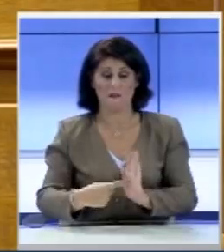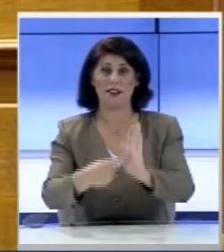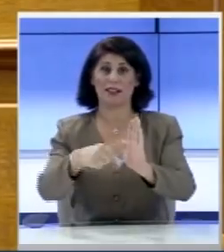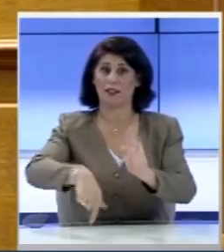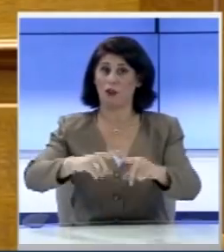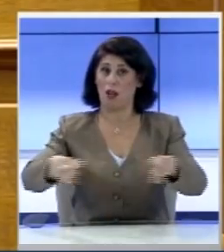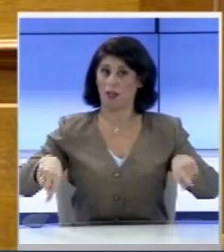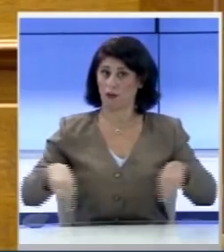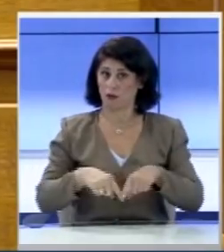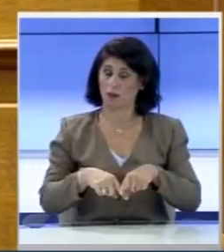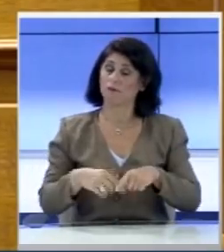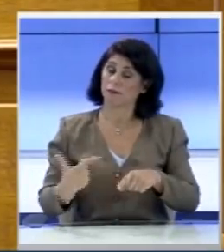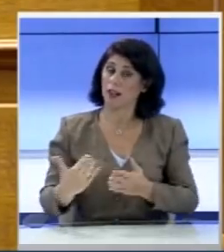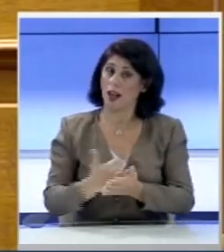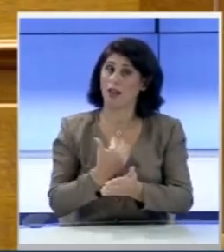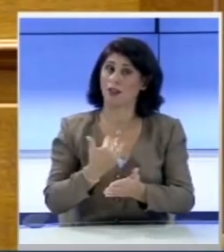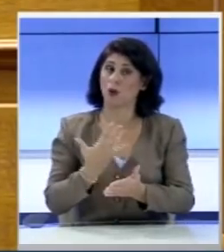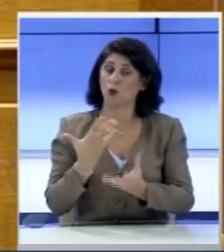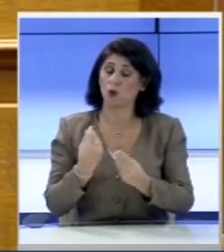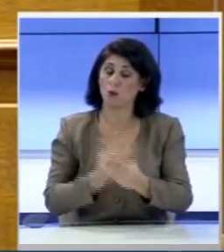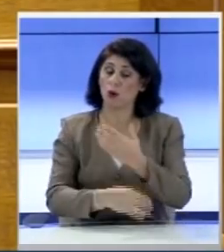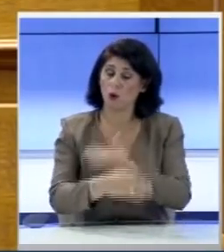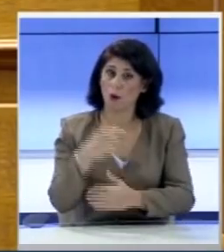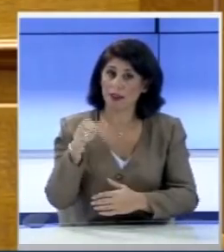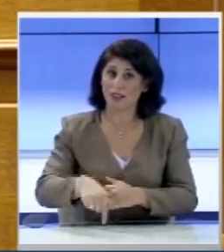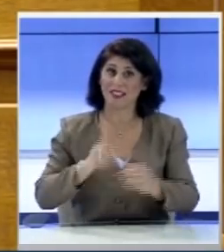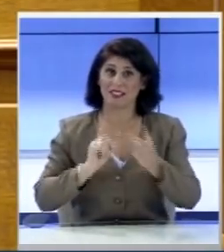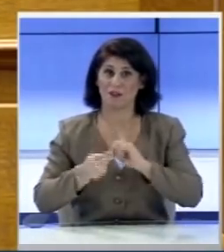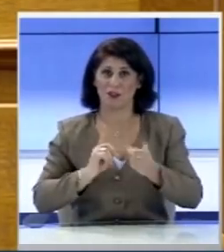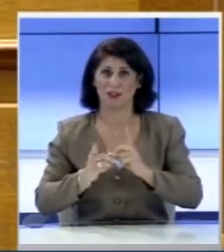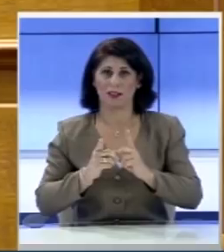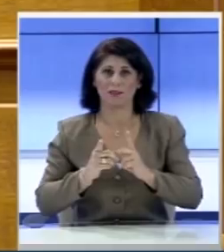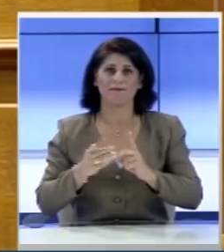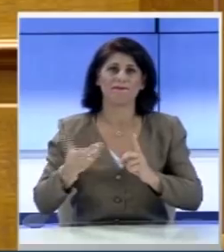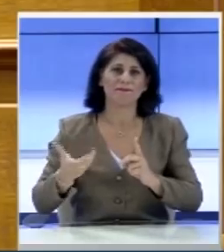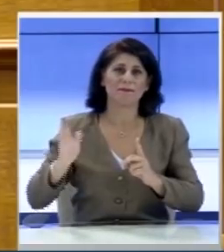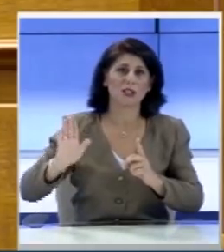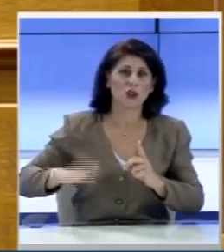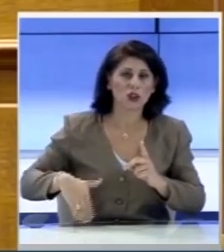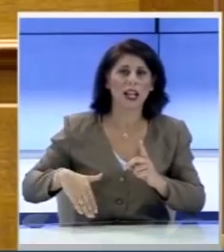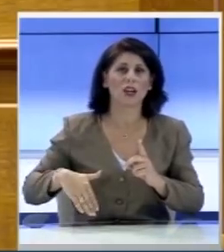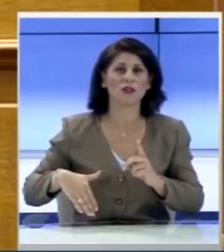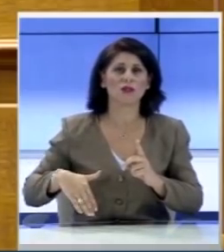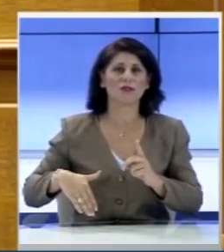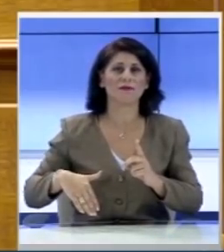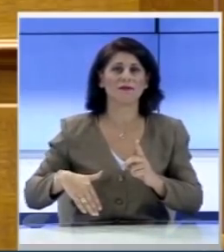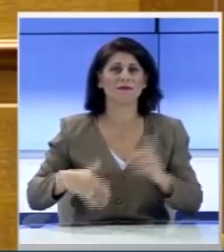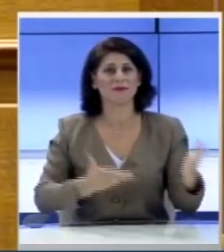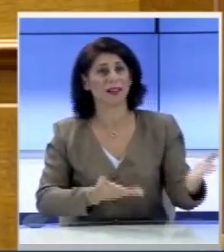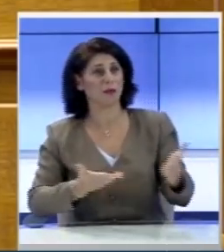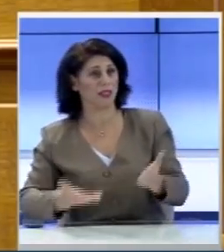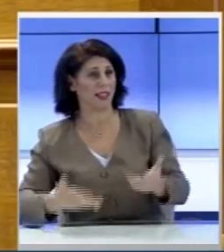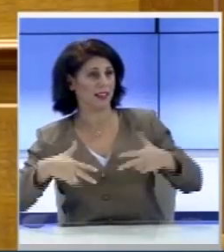αίθουσα, να έχετε κάνει τόσο κόπο για αυτή τη συμφωνία και τελικά να υποδέχεται